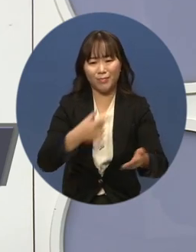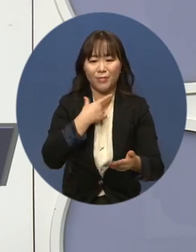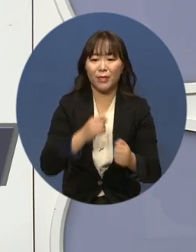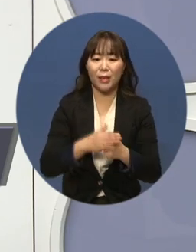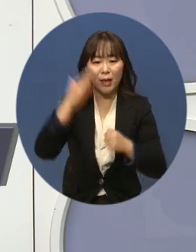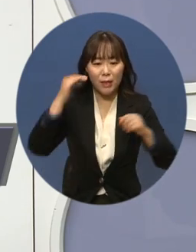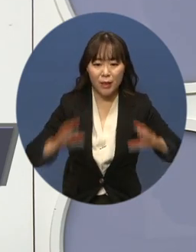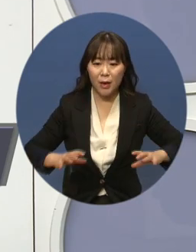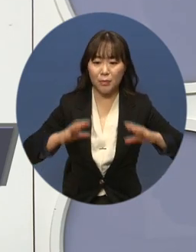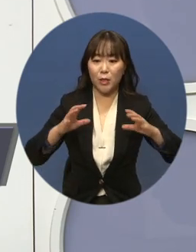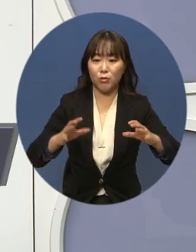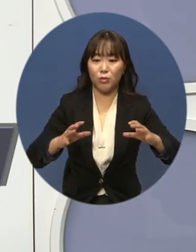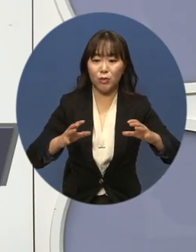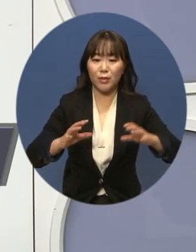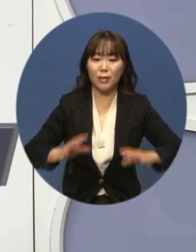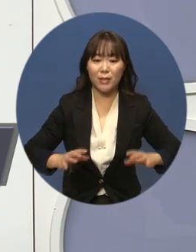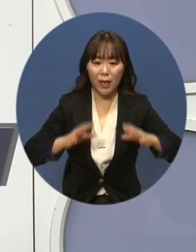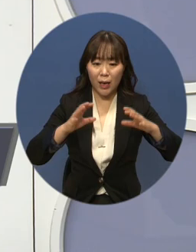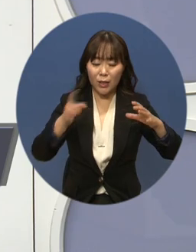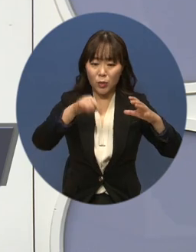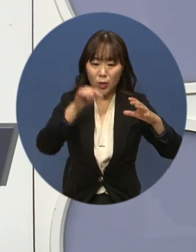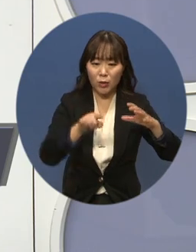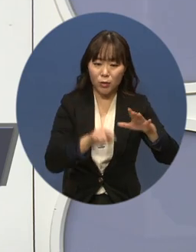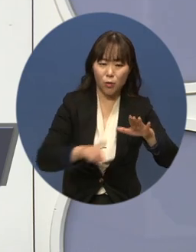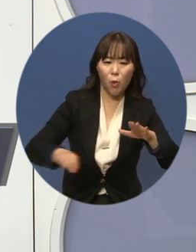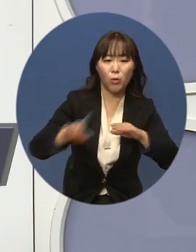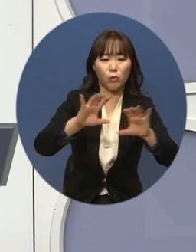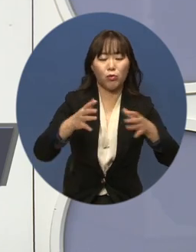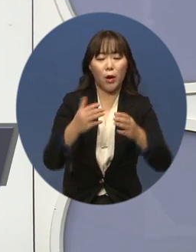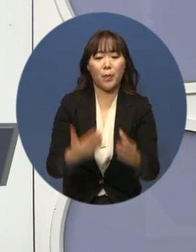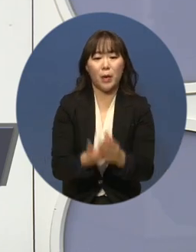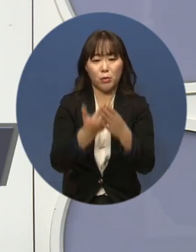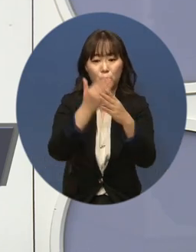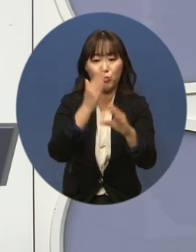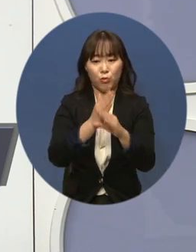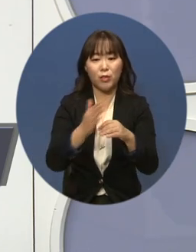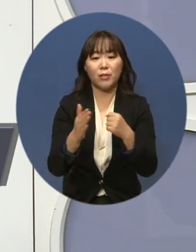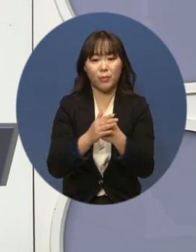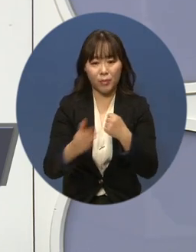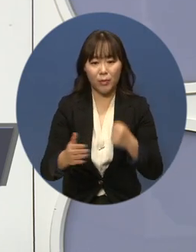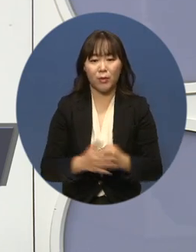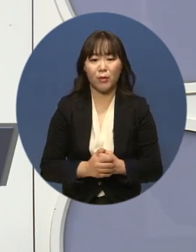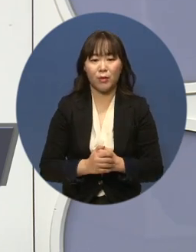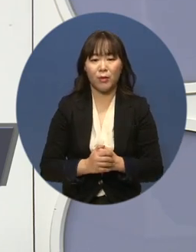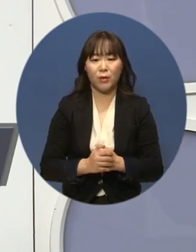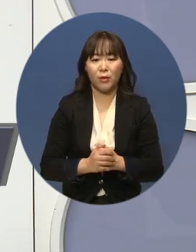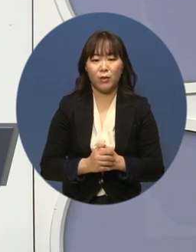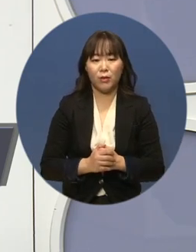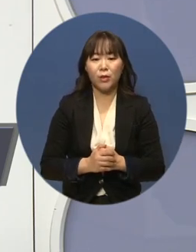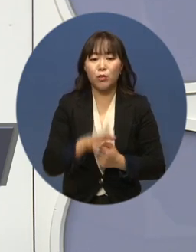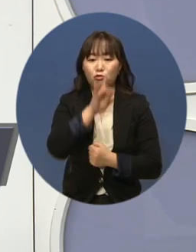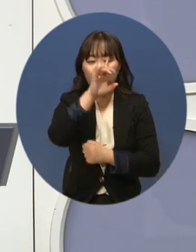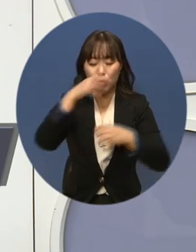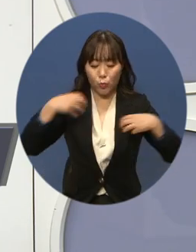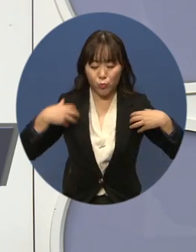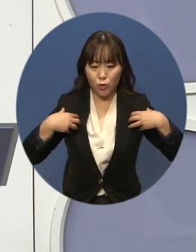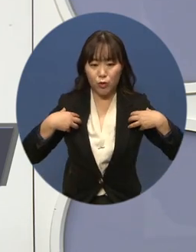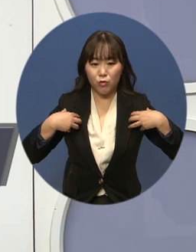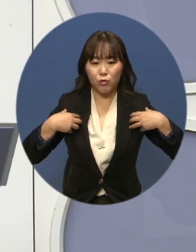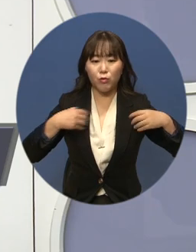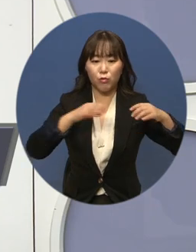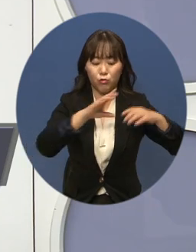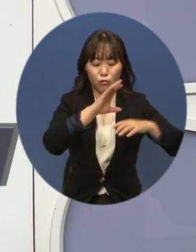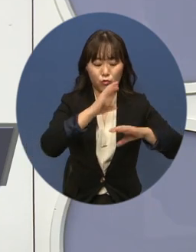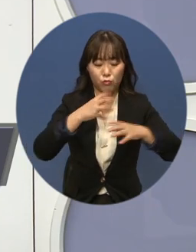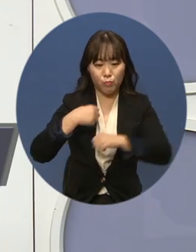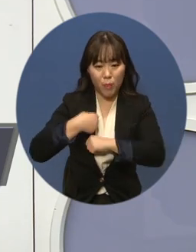대한민국 지금 세계 속의 선도 국가로 가고 있지 않습니까? 그렇지. 그렇기 때문에 중앙정부는